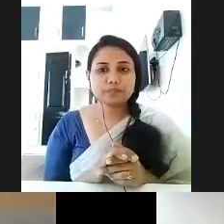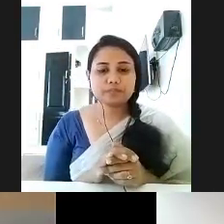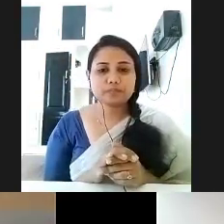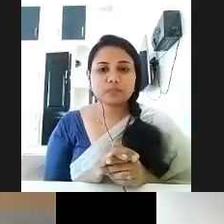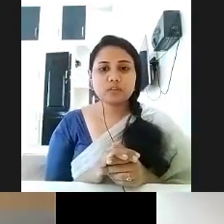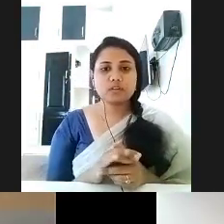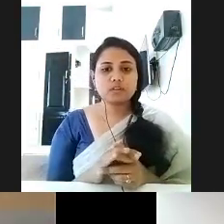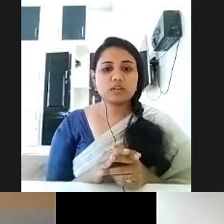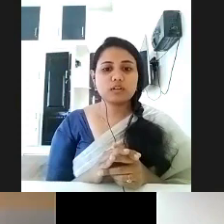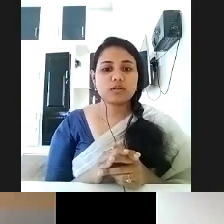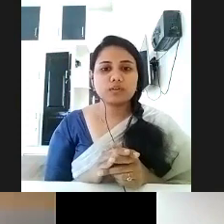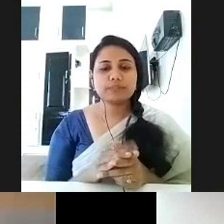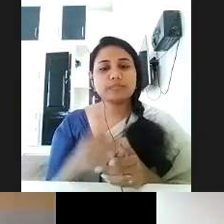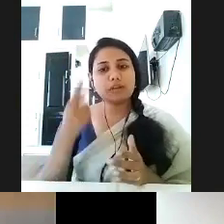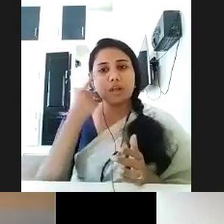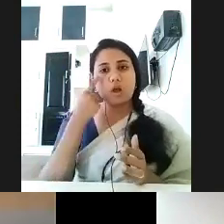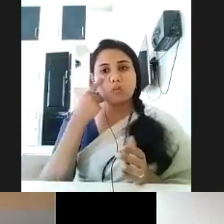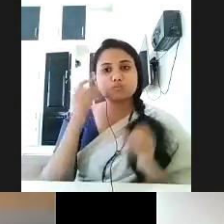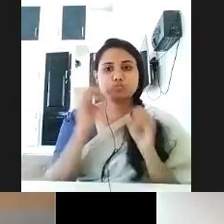കണ്ണൂരിലില്ല സർ, കണ്ണൂർ സാർ വരുന്നില്ല.